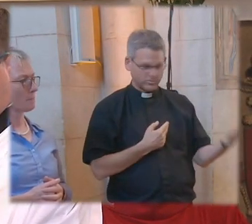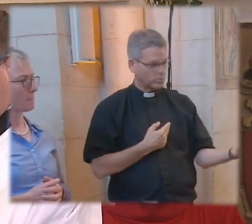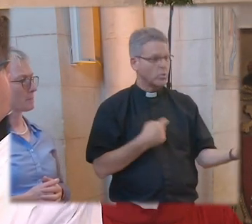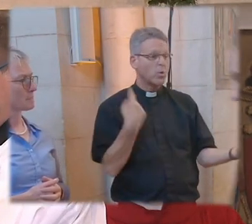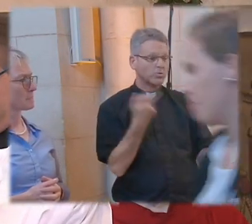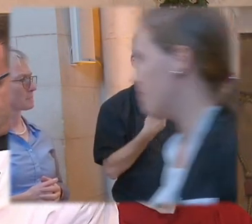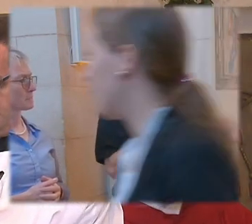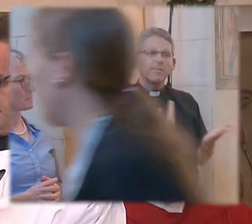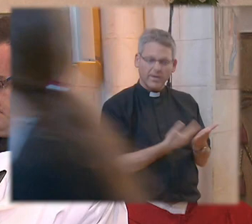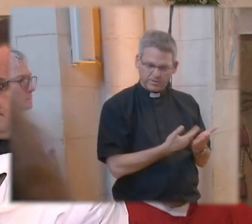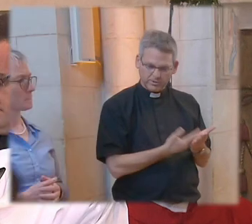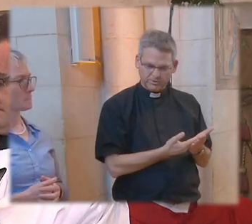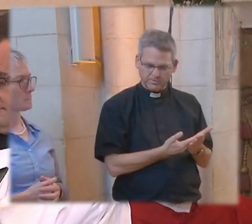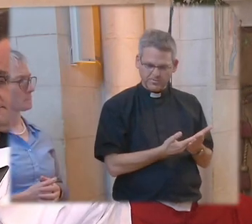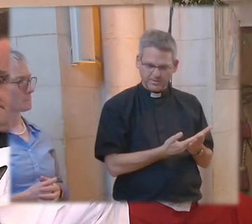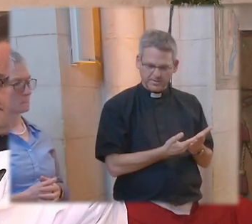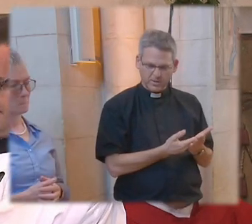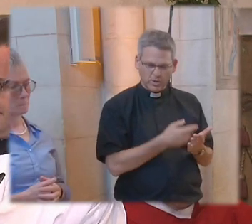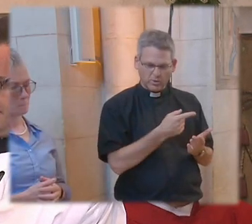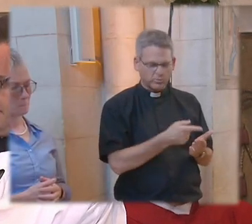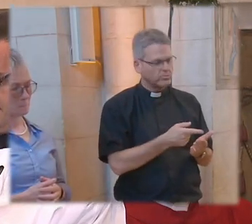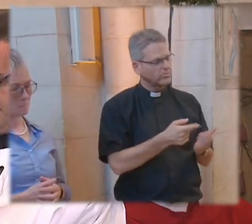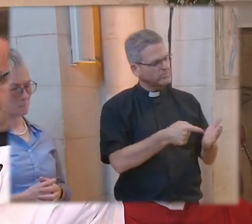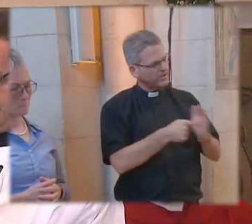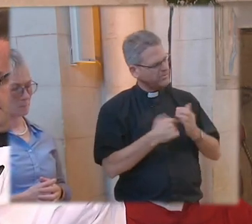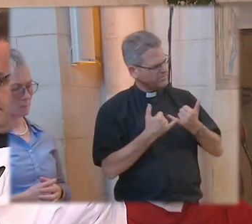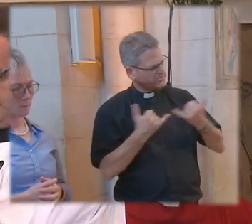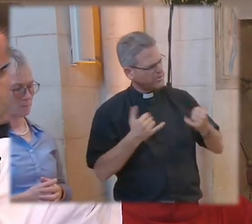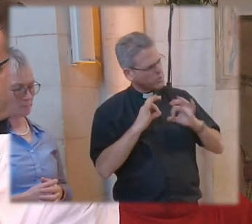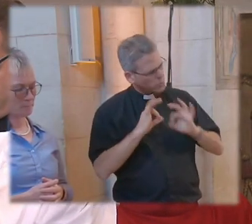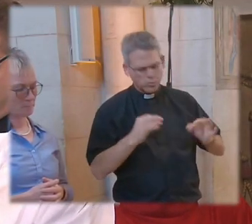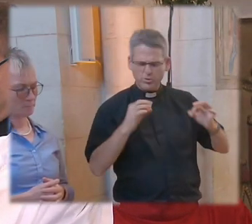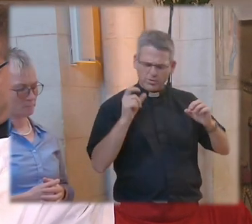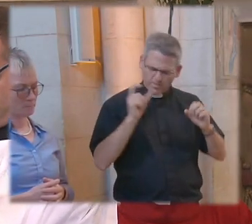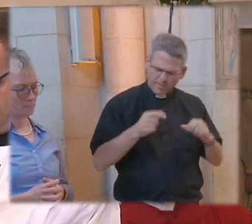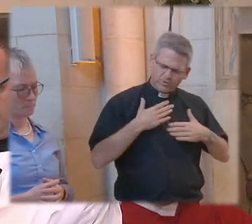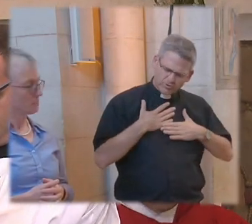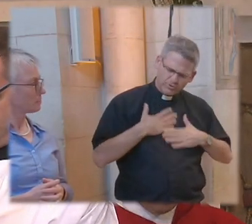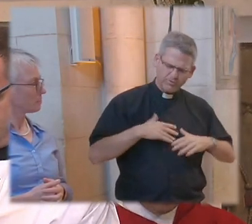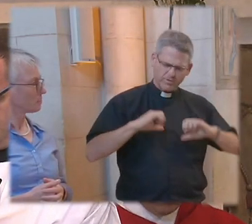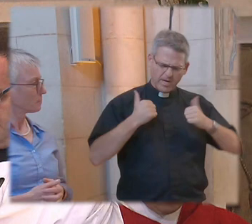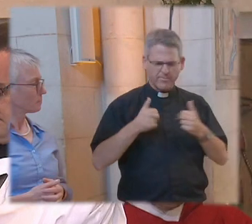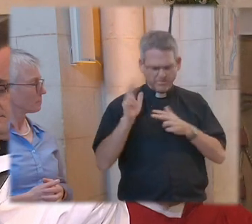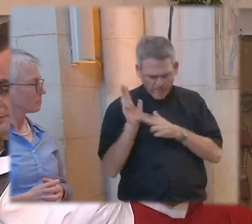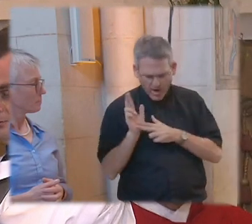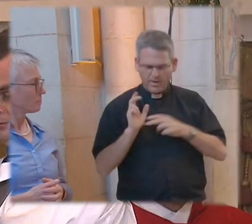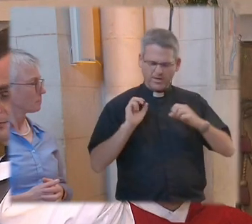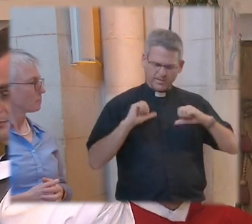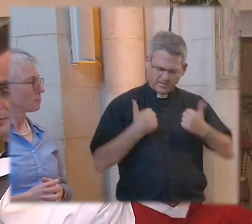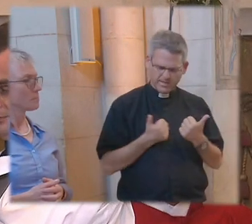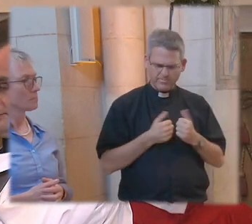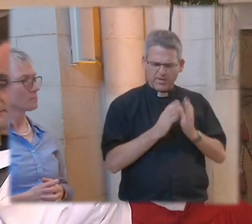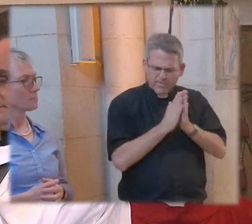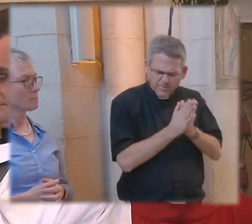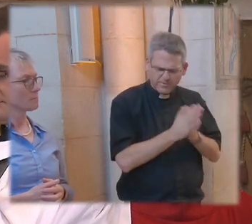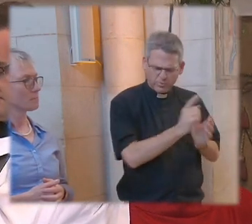an Menschlichkeit und Wahrhaftigkeit, bitte für uns, dass wir den Weg Jesu in unsere Zeit